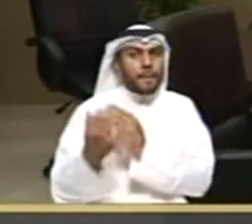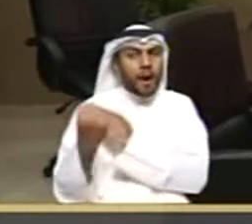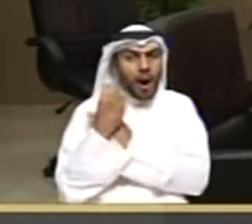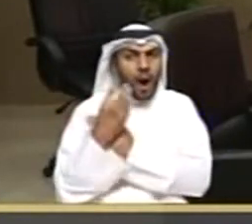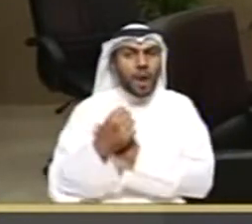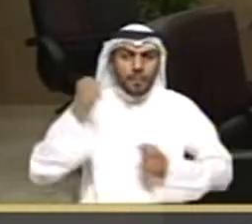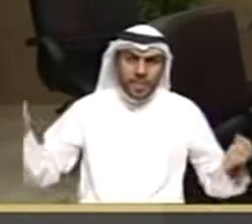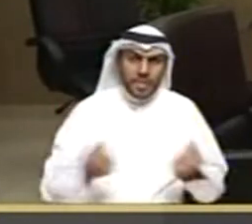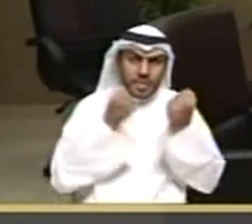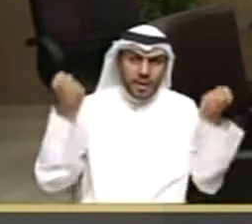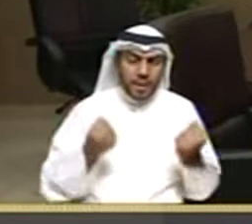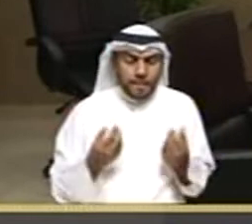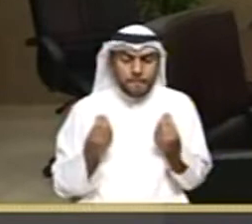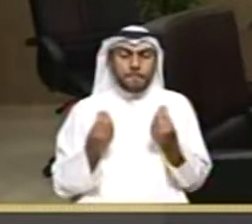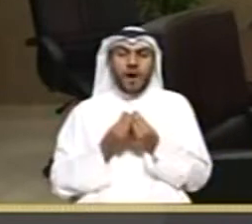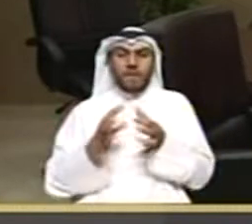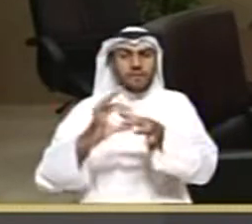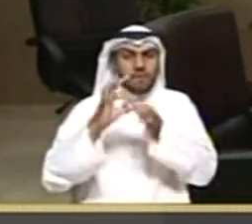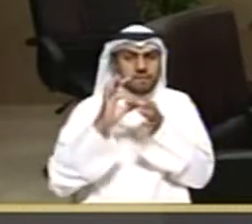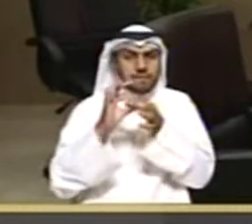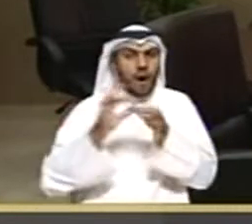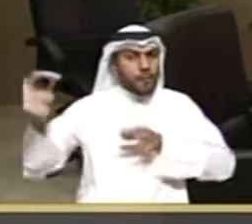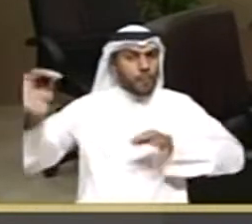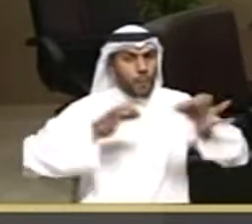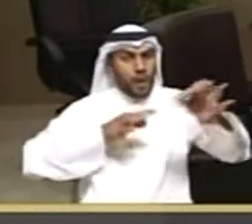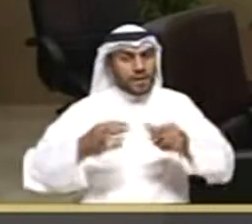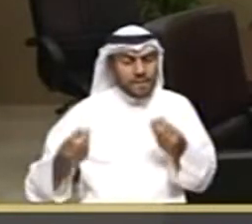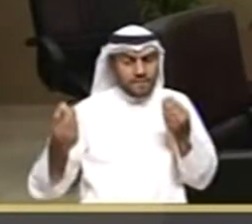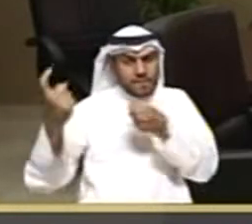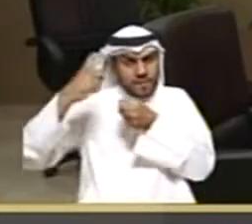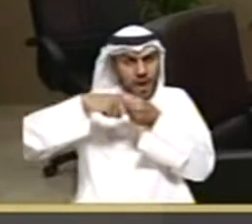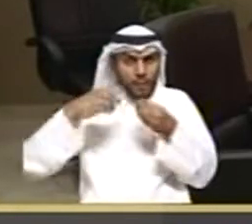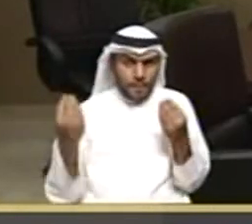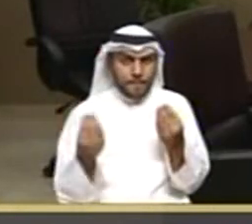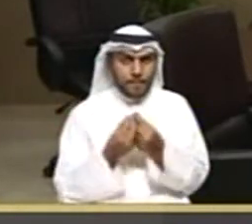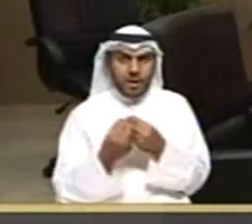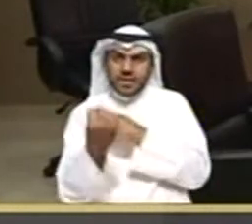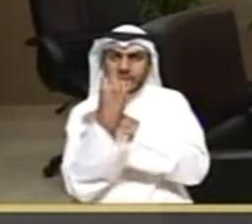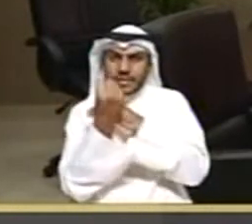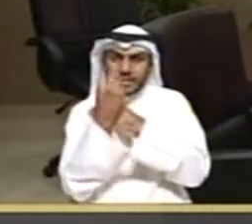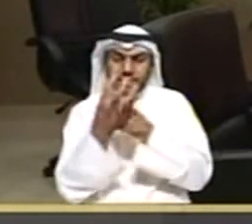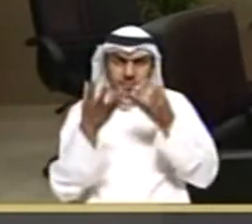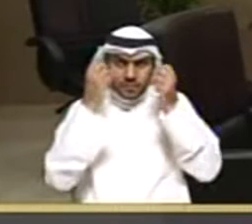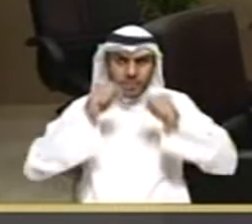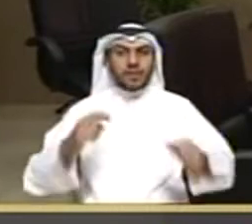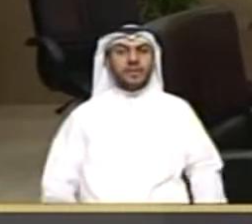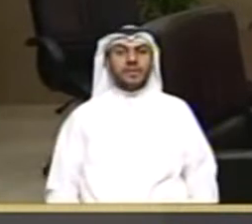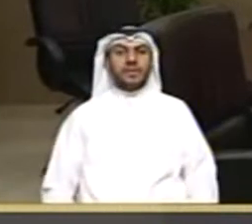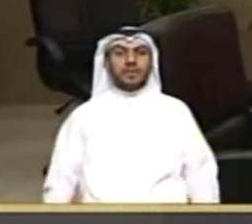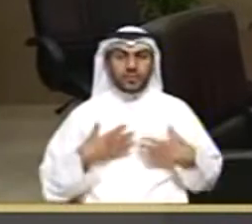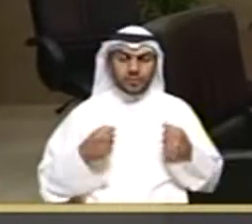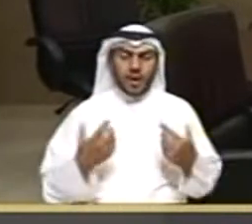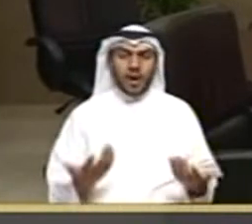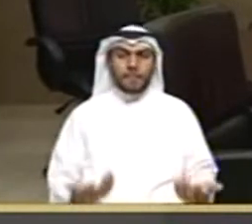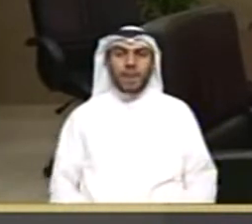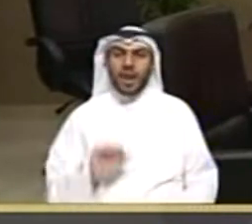وتدريب الكادر الإداري ومهندسي الهيئة العامة للقوى العاملة. البداية راح تكون إن شاء الله مع المهندسين الصحة والسلامة المهنية،